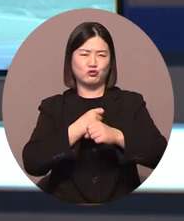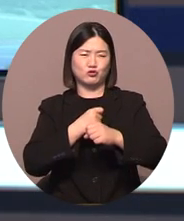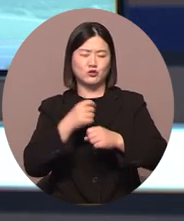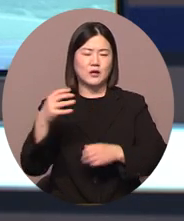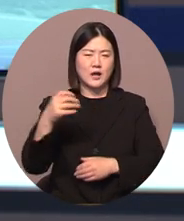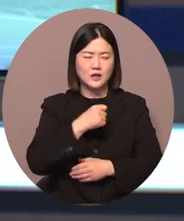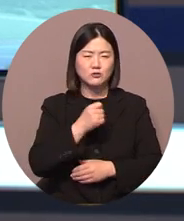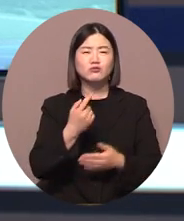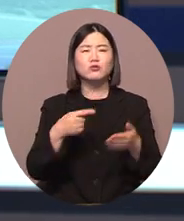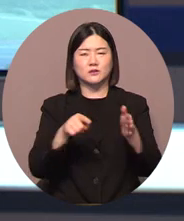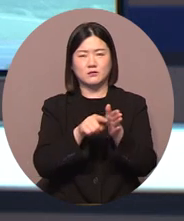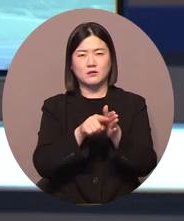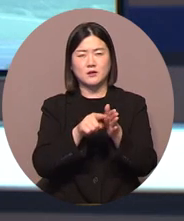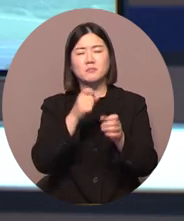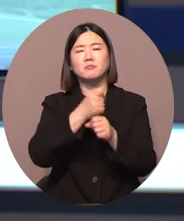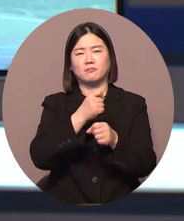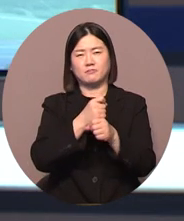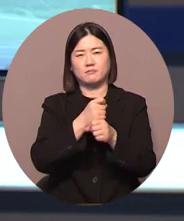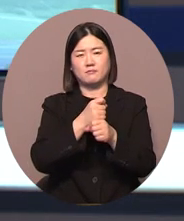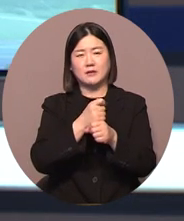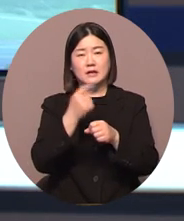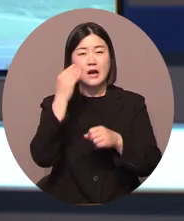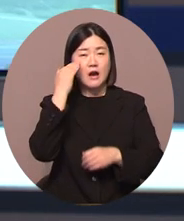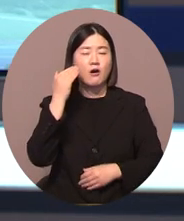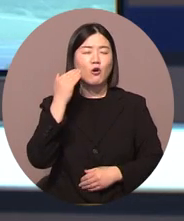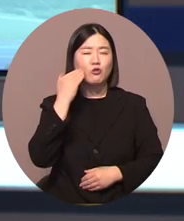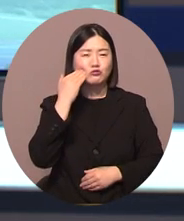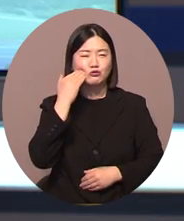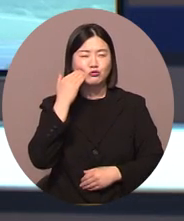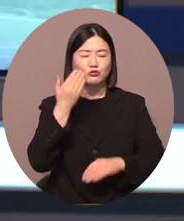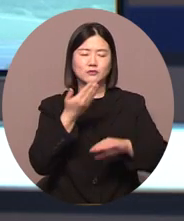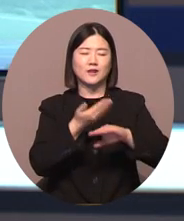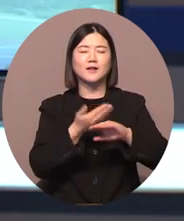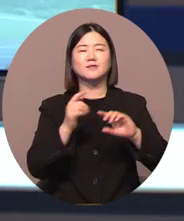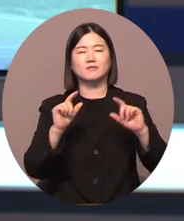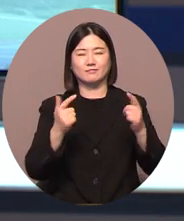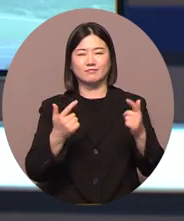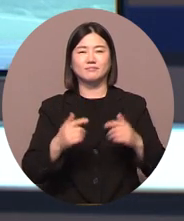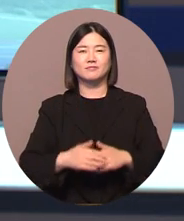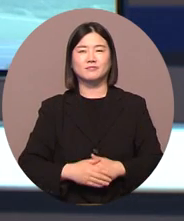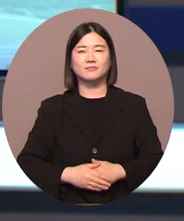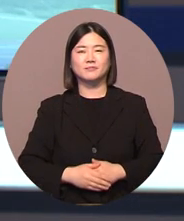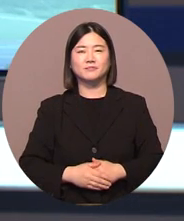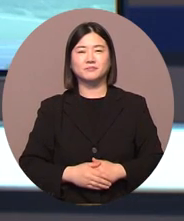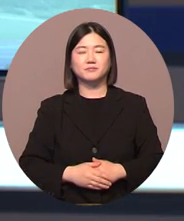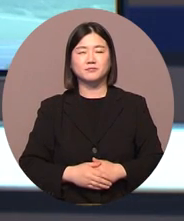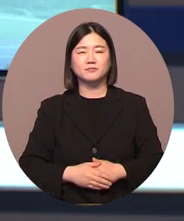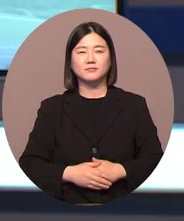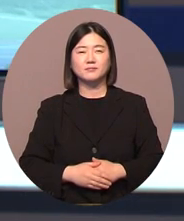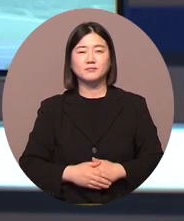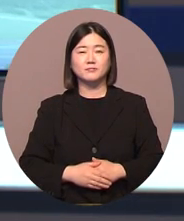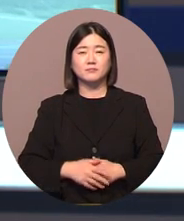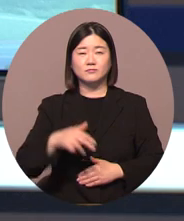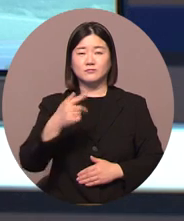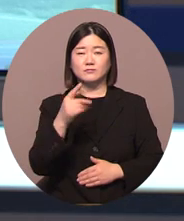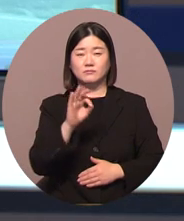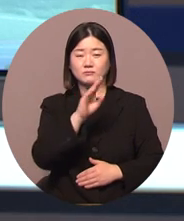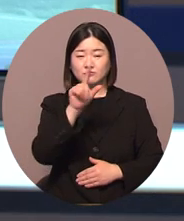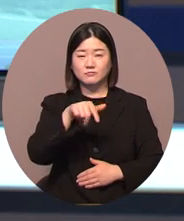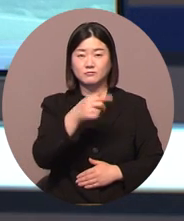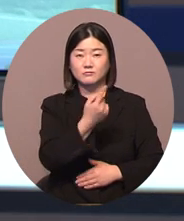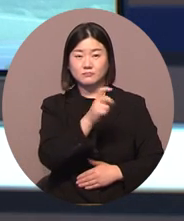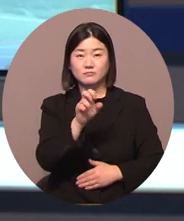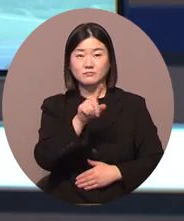바탕 위해서 만들어졌고 대한민국도 예외는 아닙니다 그런데 종북 좌파